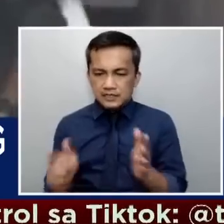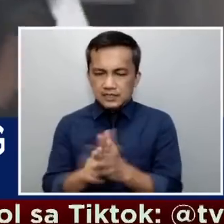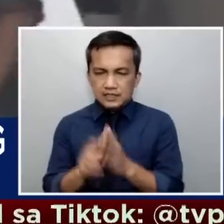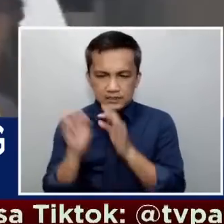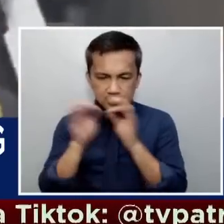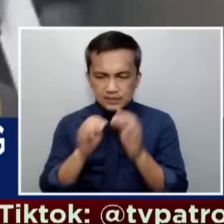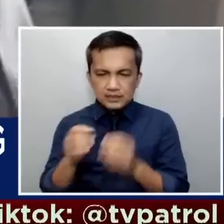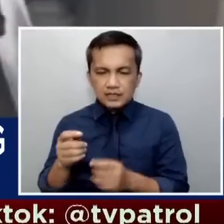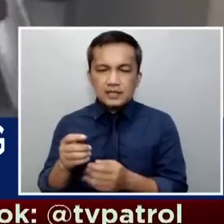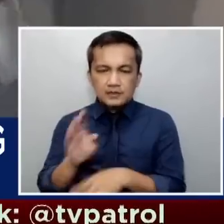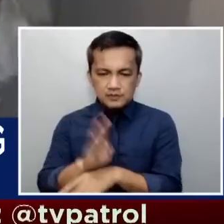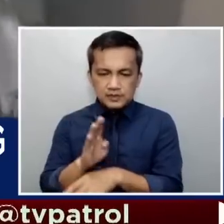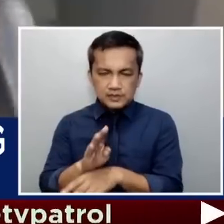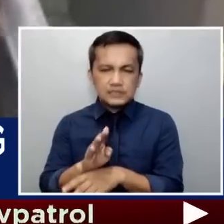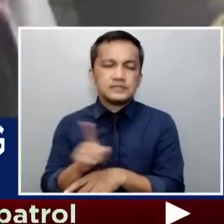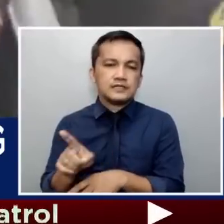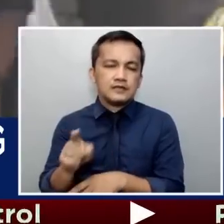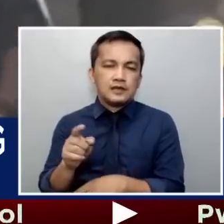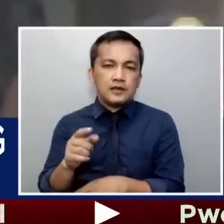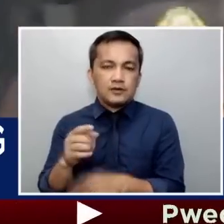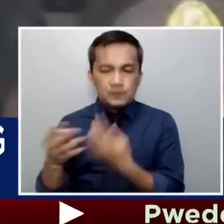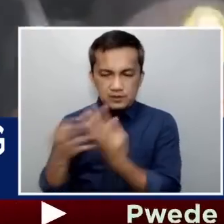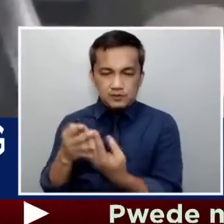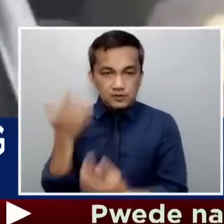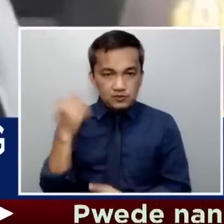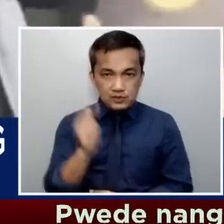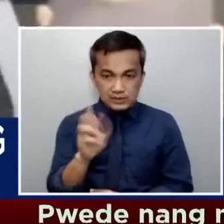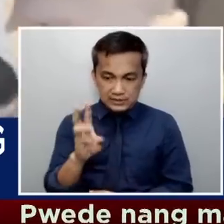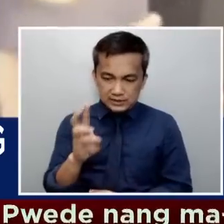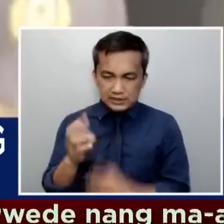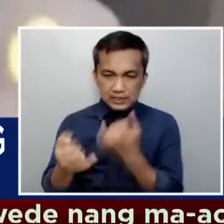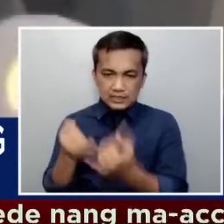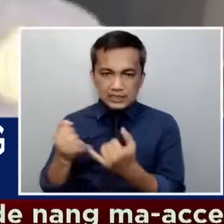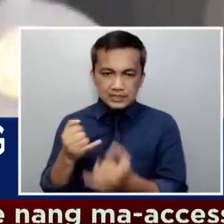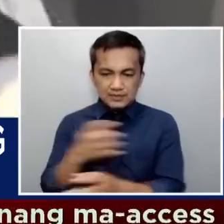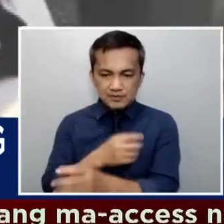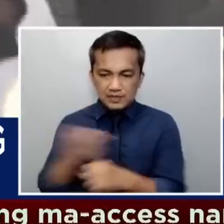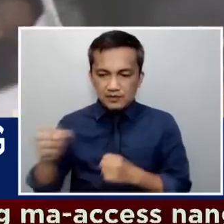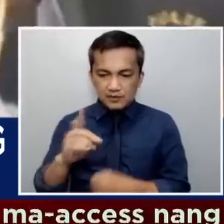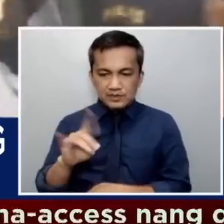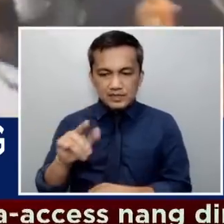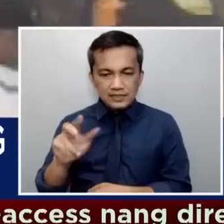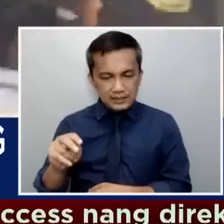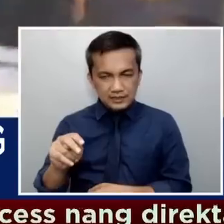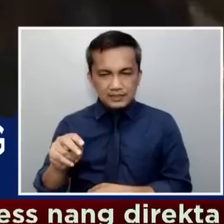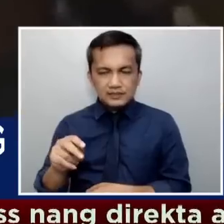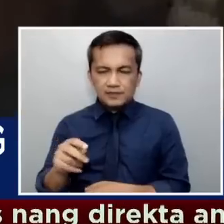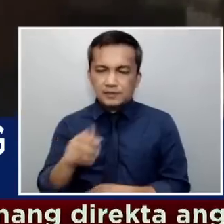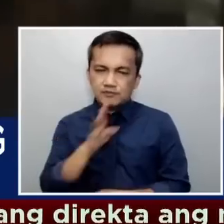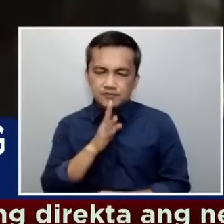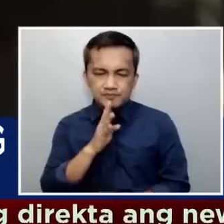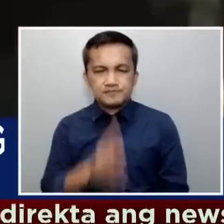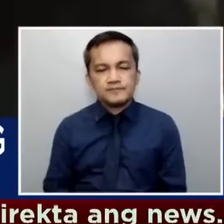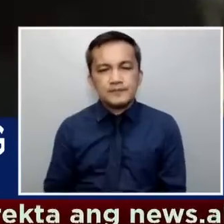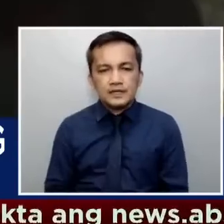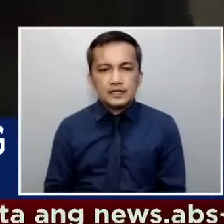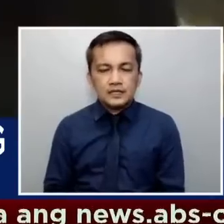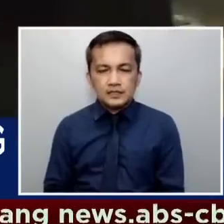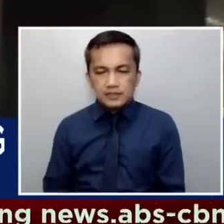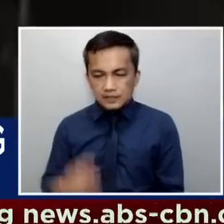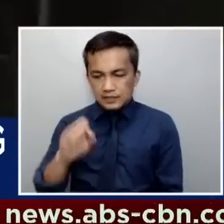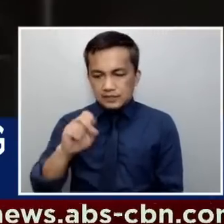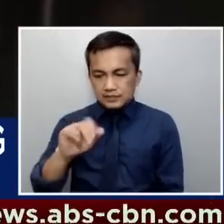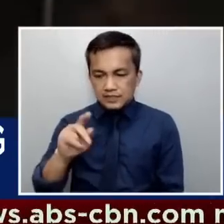sa Bilibid noong 2016. Kalaunan ay binawi rin ni Dayan ang kanyang mga pahayag. Para kina Sanchez at